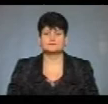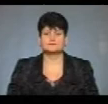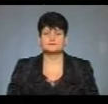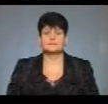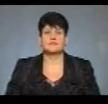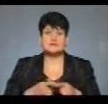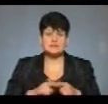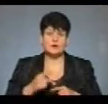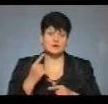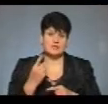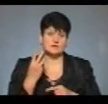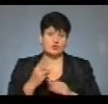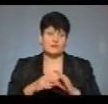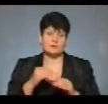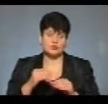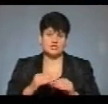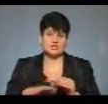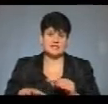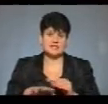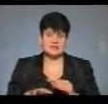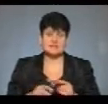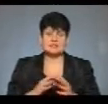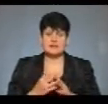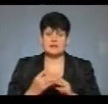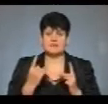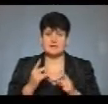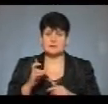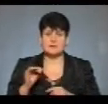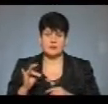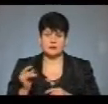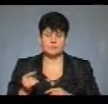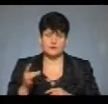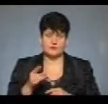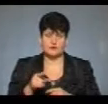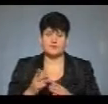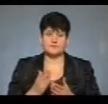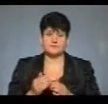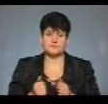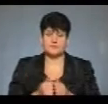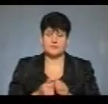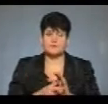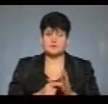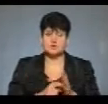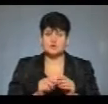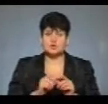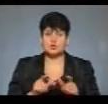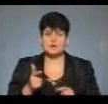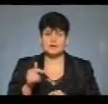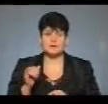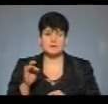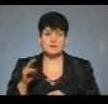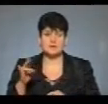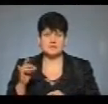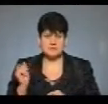Це одна з трьох виборчих дільниць у селі Великі Бірки Тернопільського району. Вона розташована у приміщенні школи-гімназії.